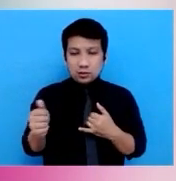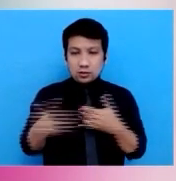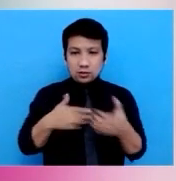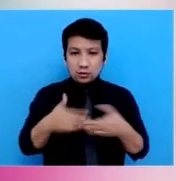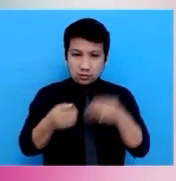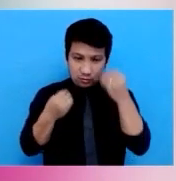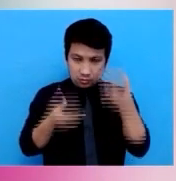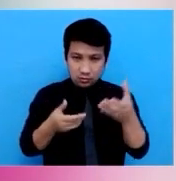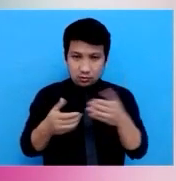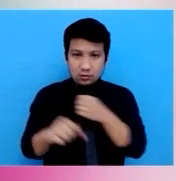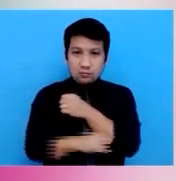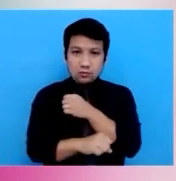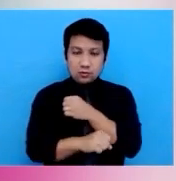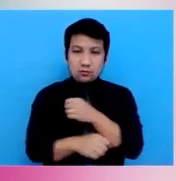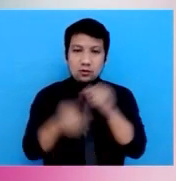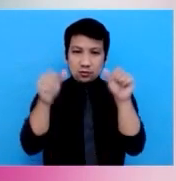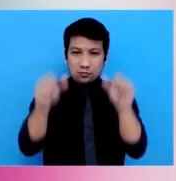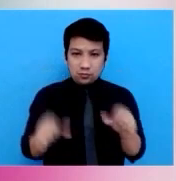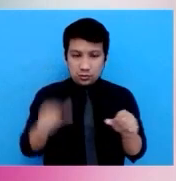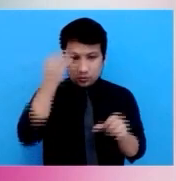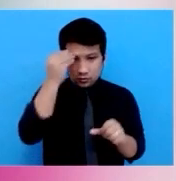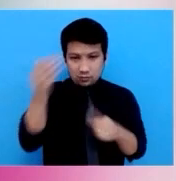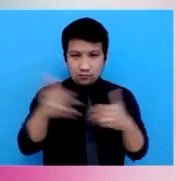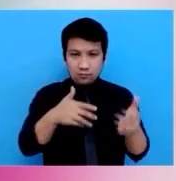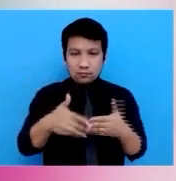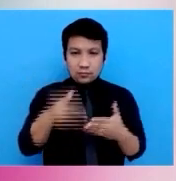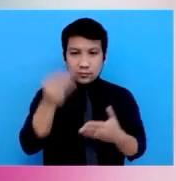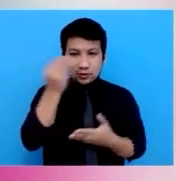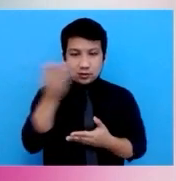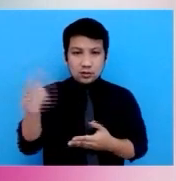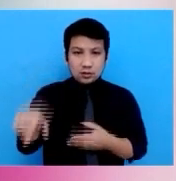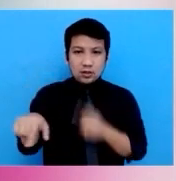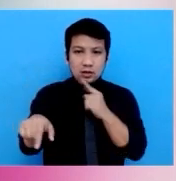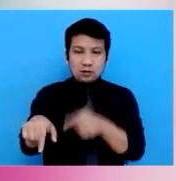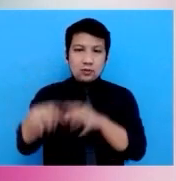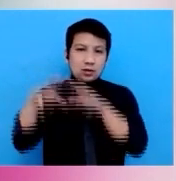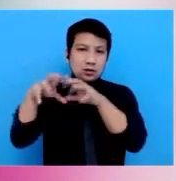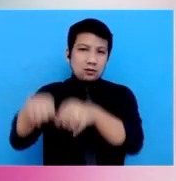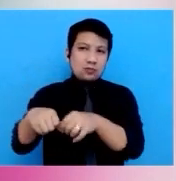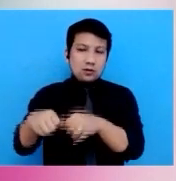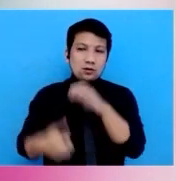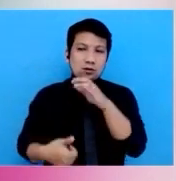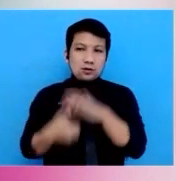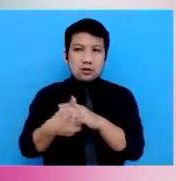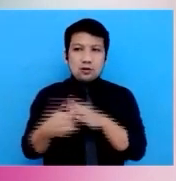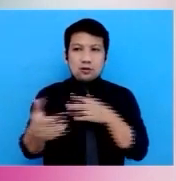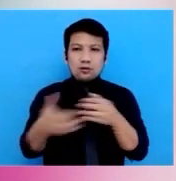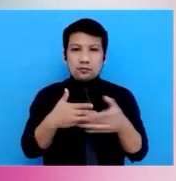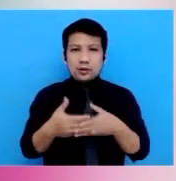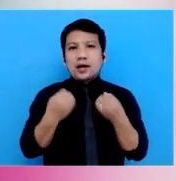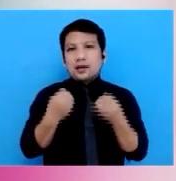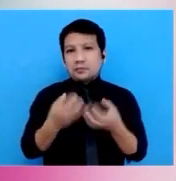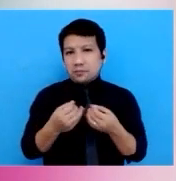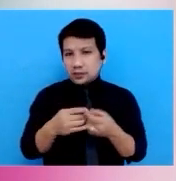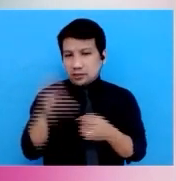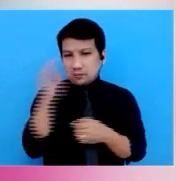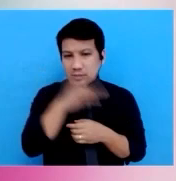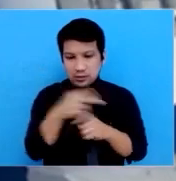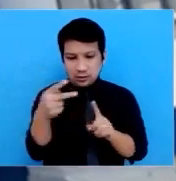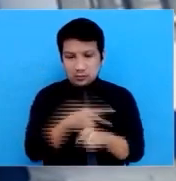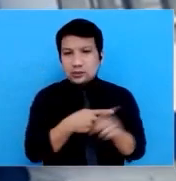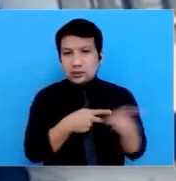pagnanakaw, nag-post sa social media si Libiran para mahuli ang kasambahay. Dito na lumabas na marami na palang nabiktima ang